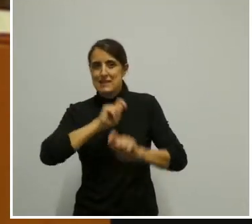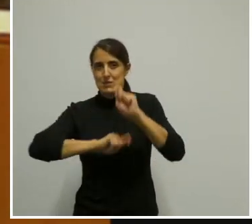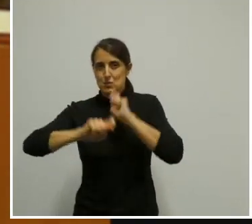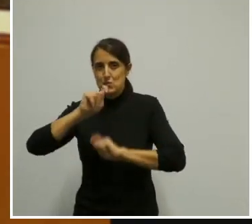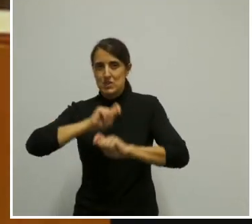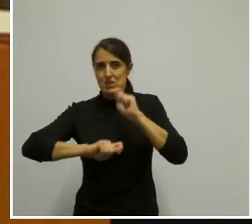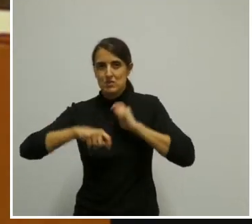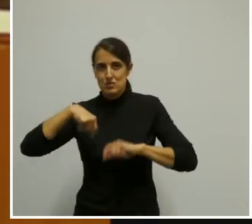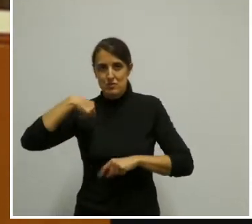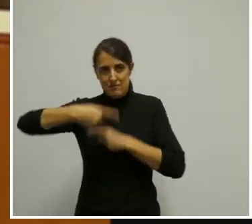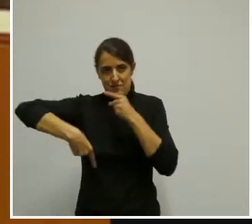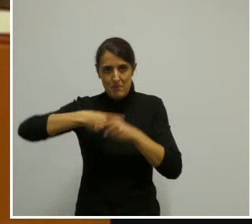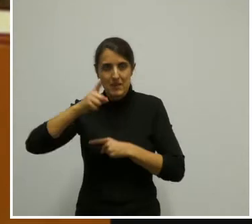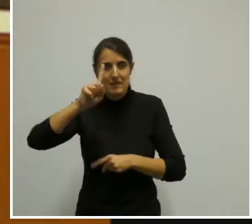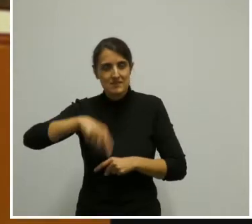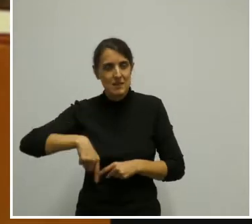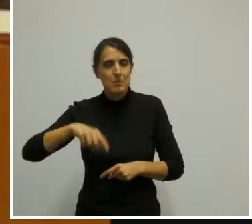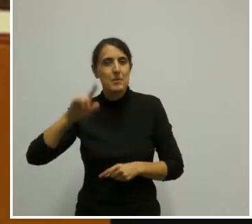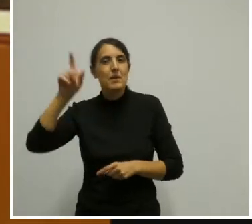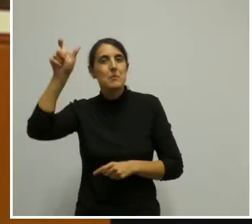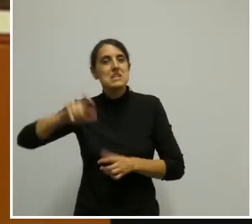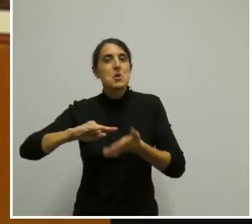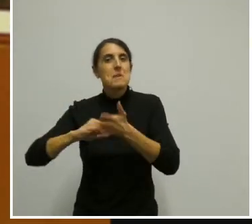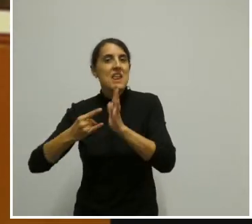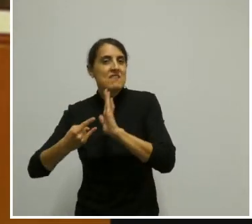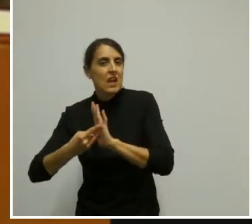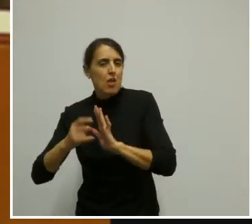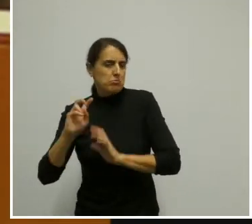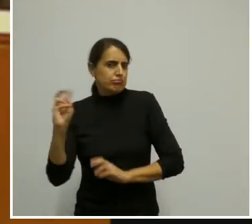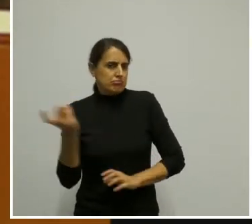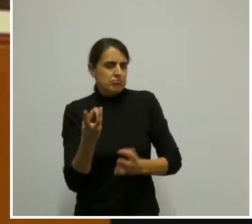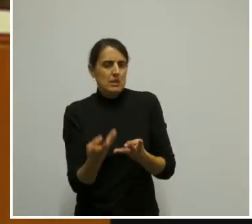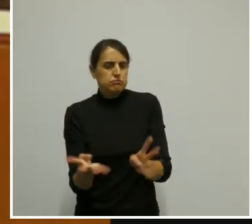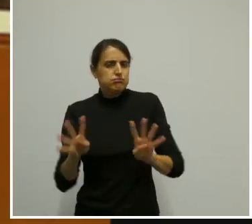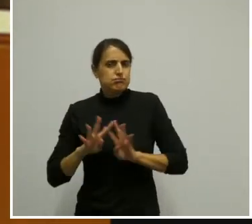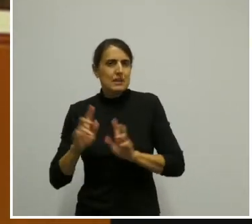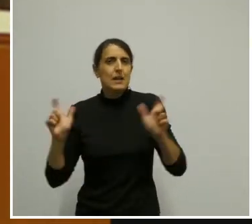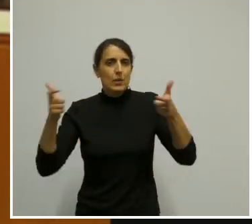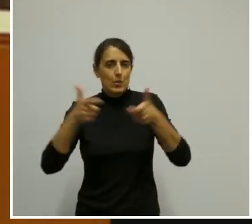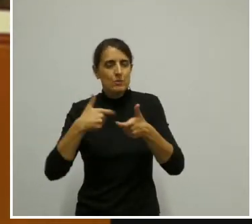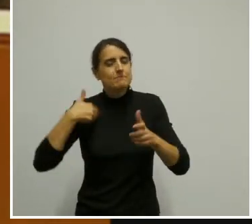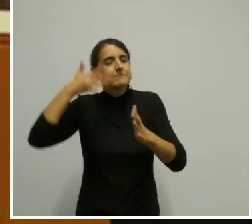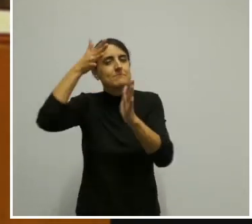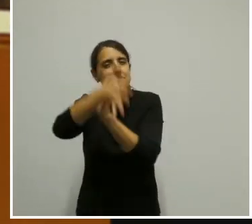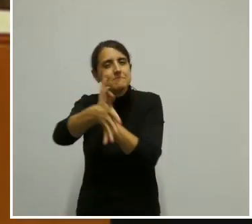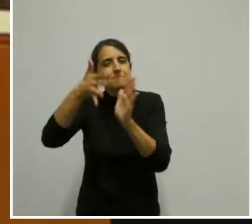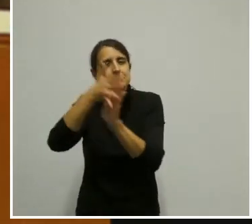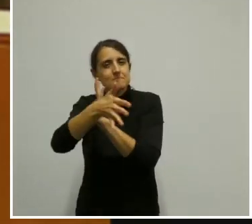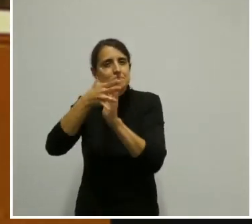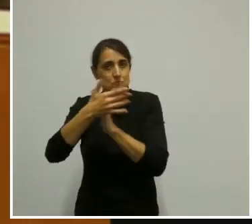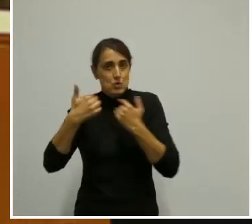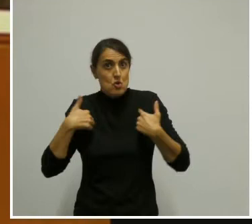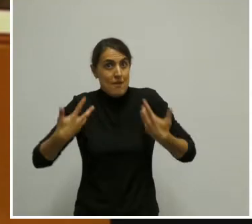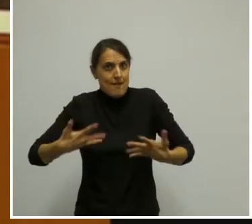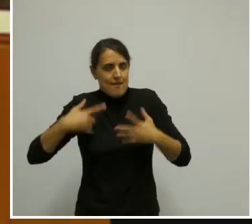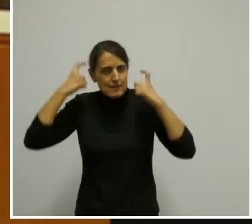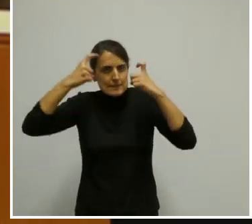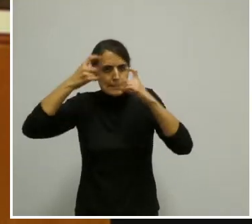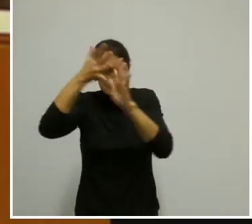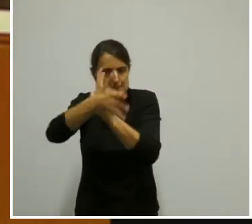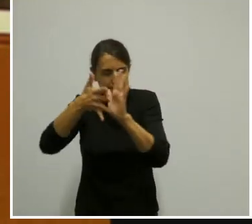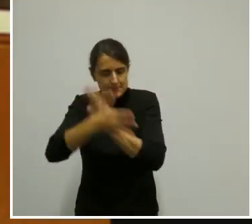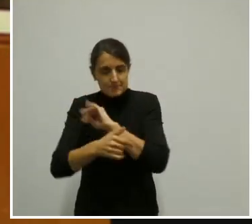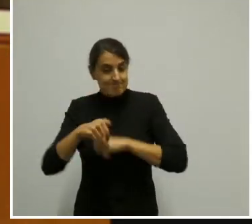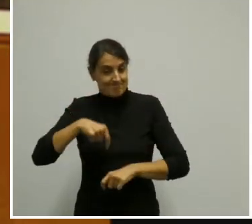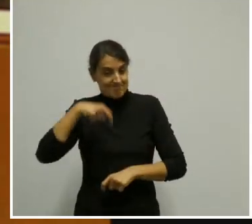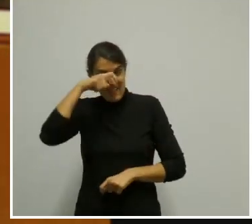Rubén Castillo, que és el planificador, l'Aurelia Esclapés i jo. I els hi vam explicar el que intento explicar-te tu ara. Això que hem